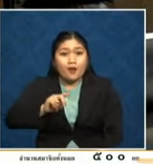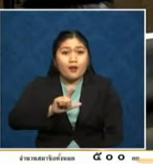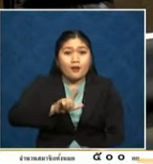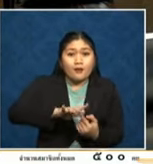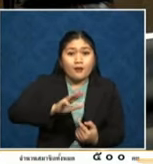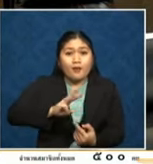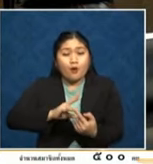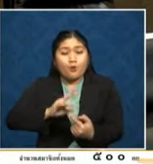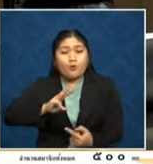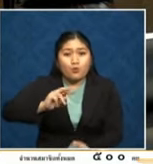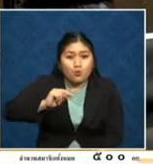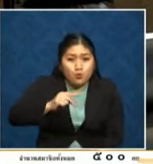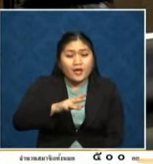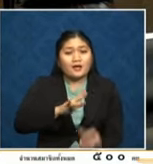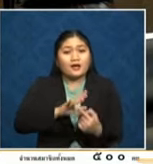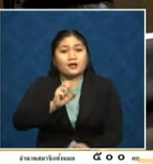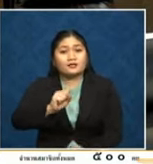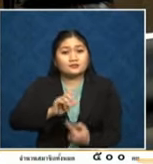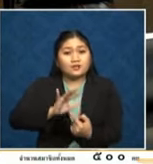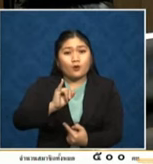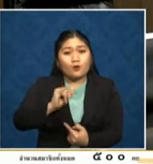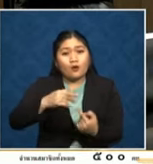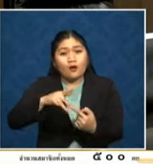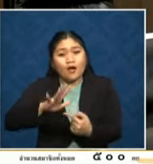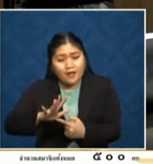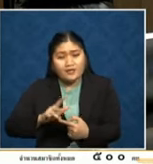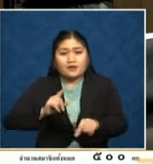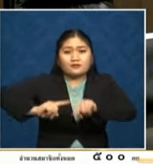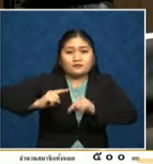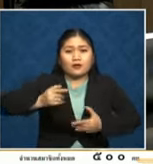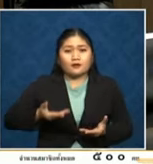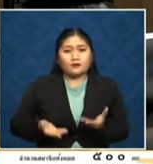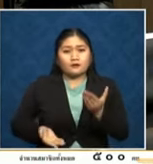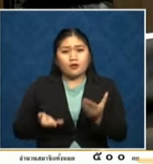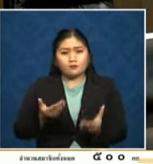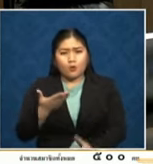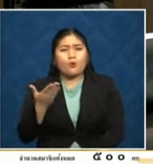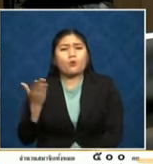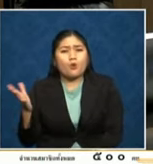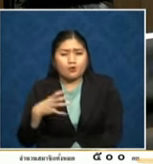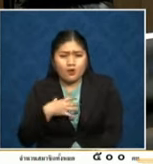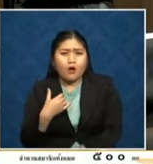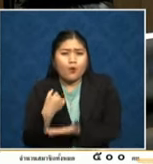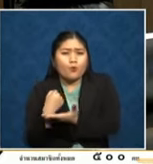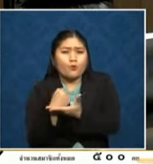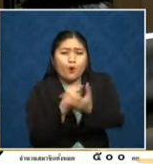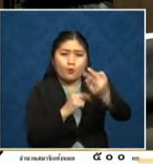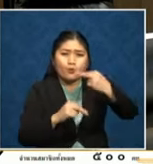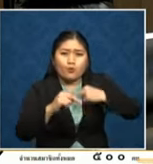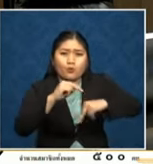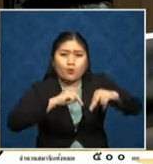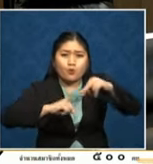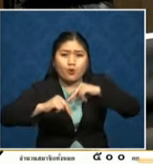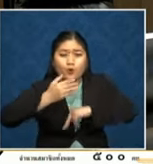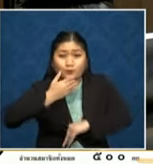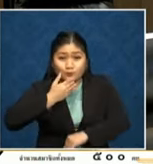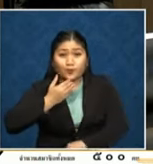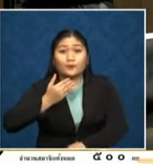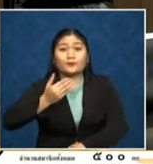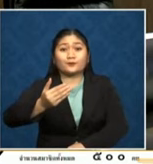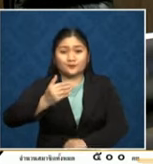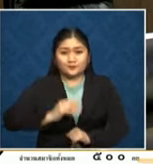ให้และลาวแง้วอำเภอพระพุทธบาทก็ขอให้ช่วยพัฒนาอนุรักษ์ให้ยืนยาวต่อเนื่องตลอดไปด้วยครับท่านประธ